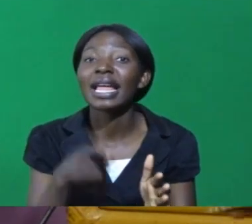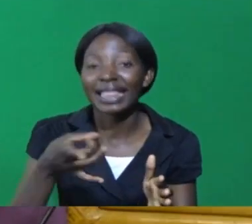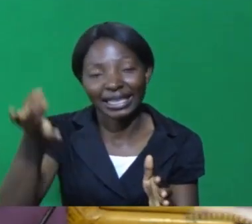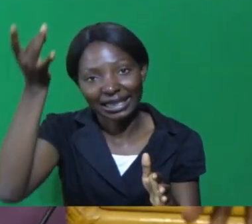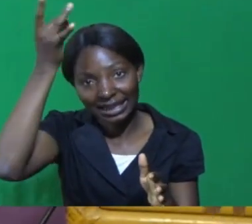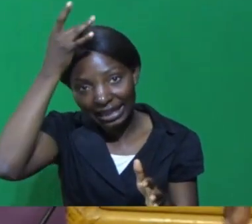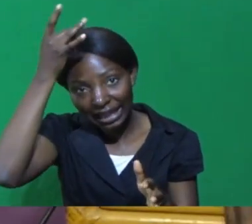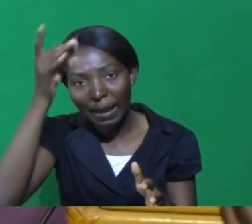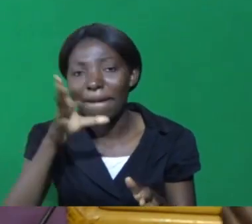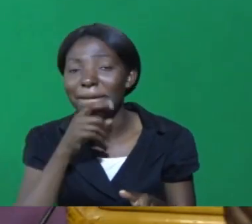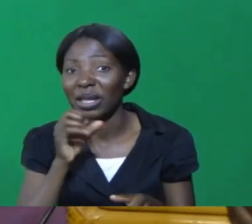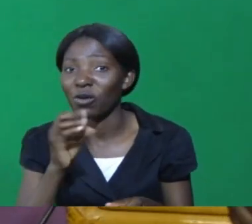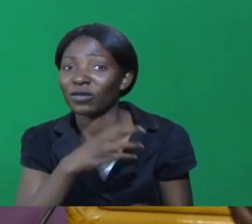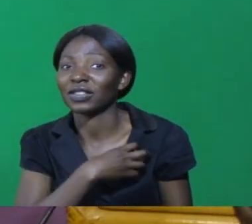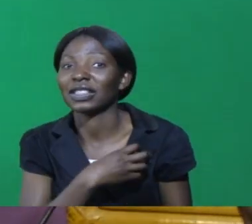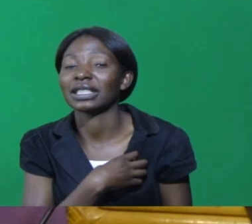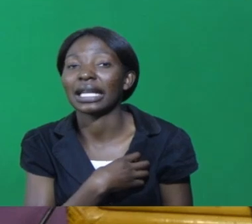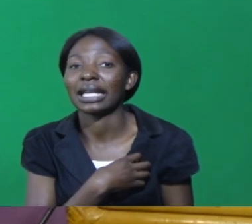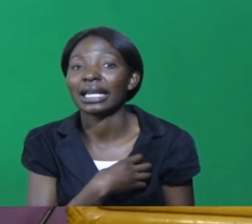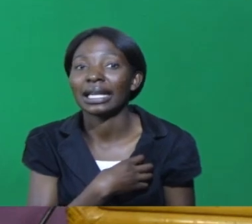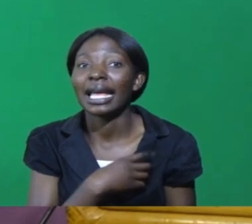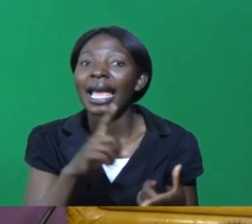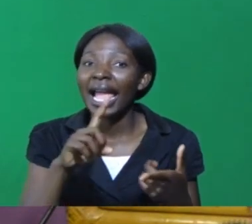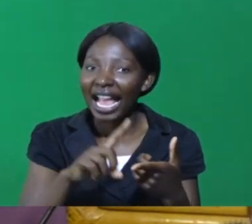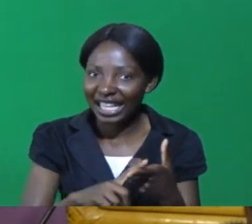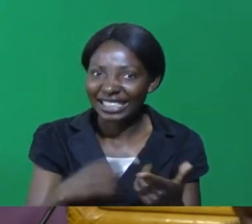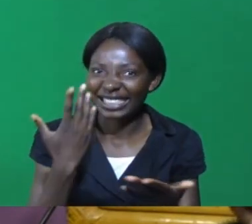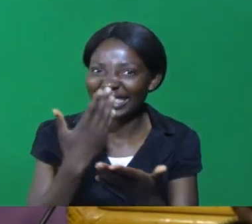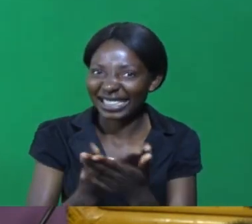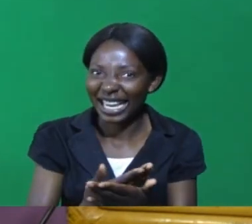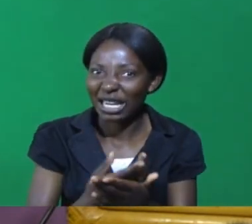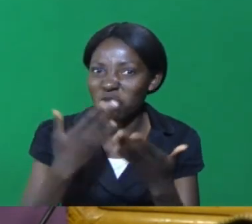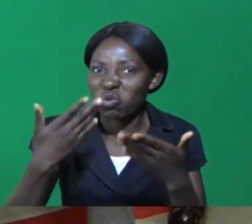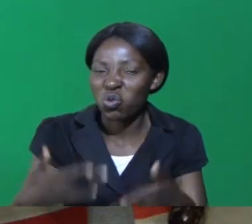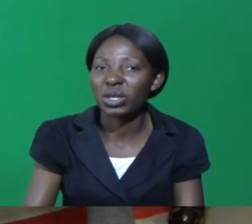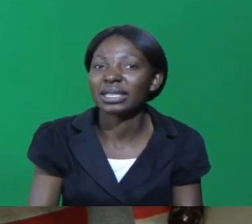uyu ndiye ari kunzi futi munhu wezvivi, mufundisi. Right. Ende abva anzi mwanakomana wokurashika.